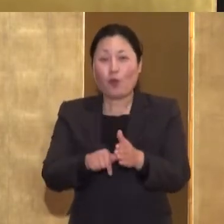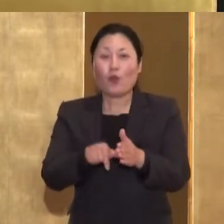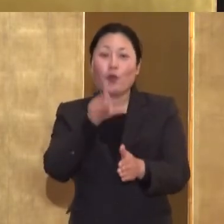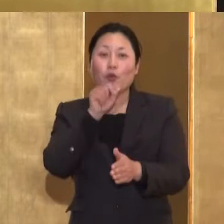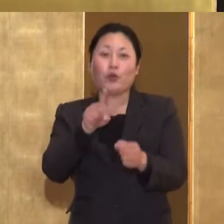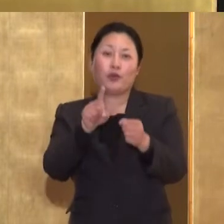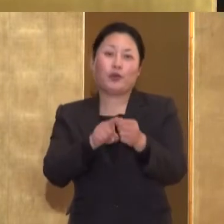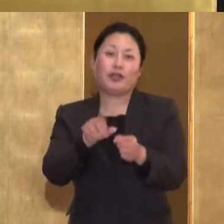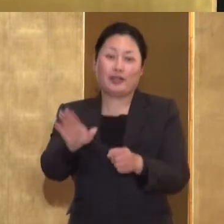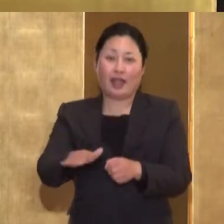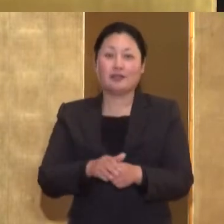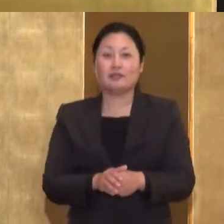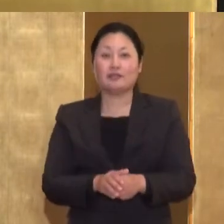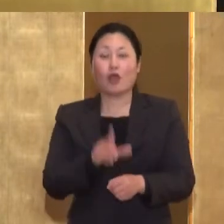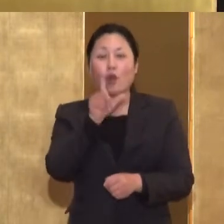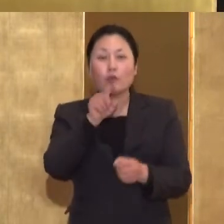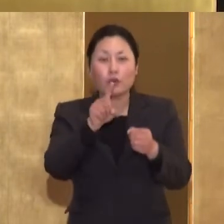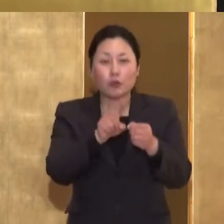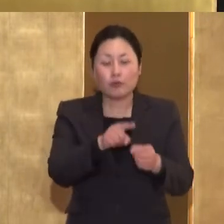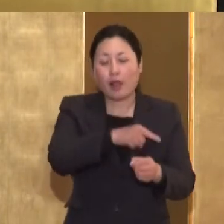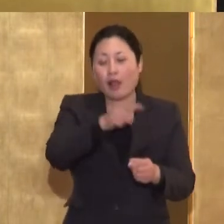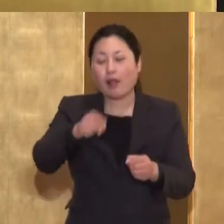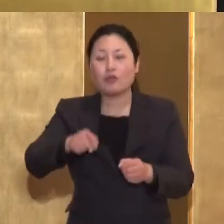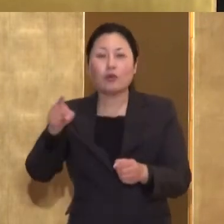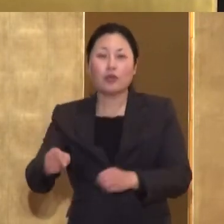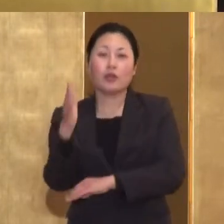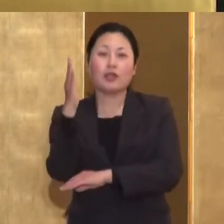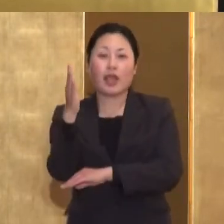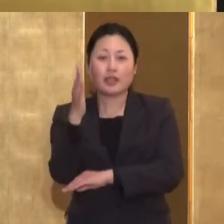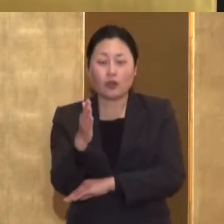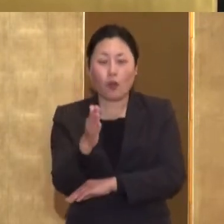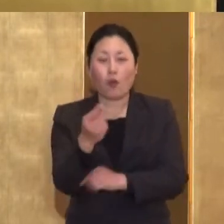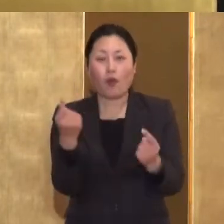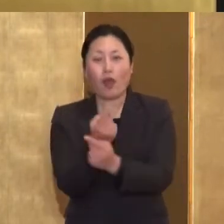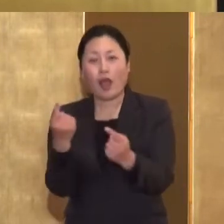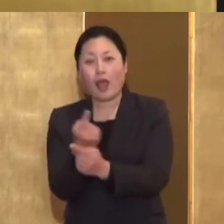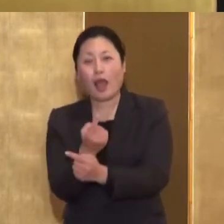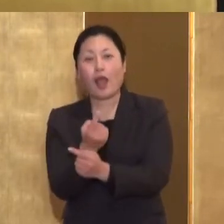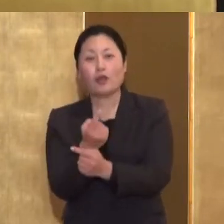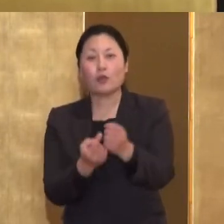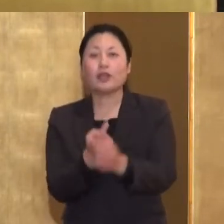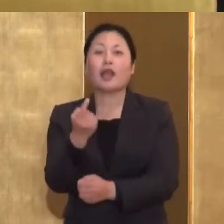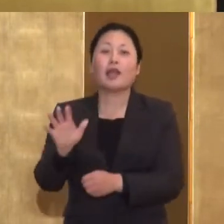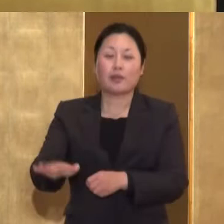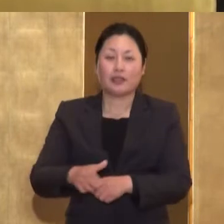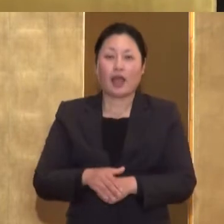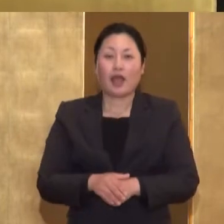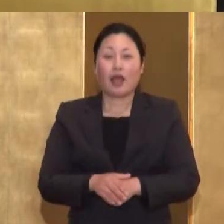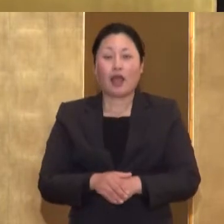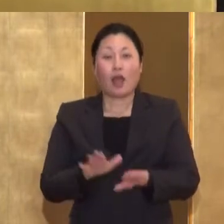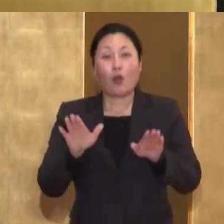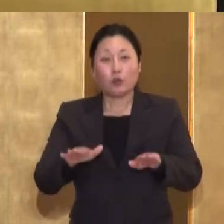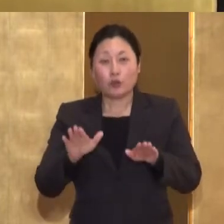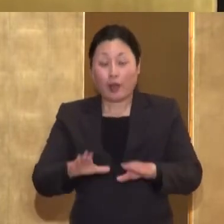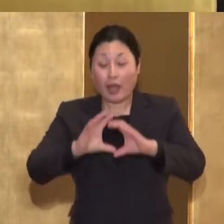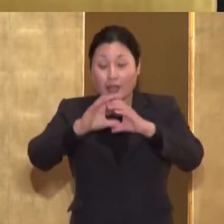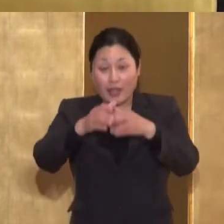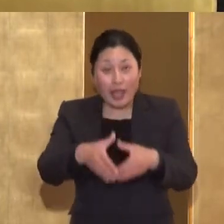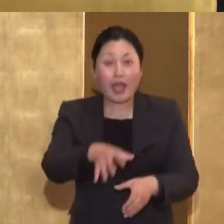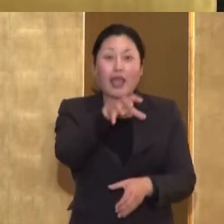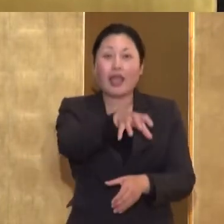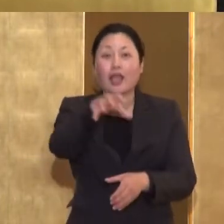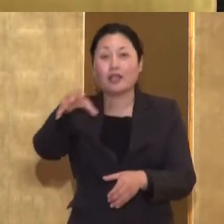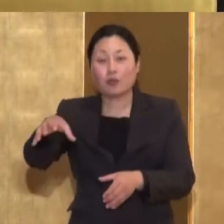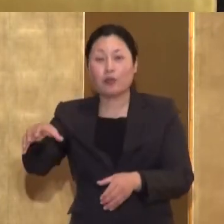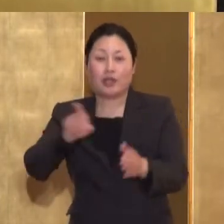鳥年はしばしば政治の大きな転換点となってきました。そして本年は世界でもさまざまな